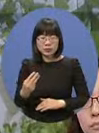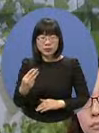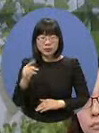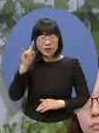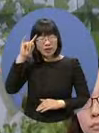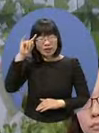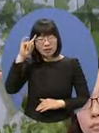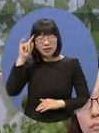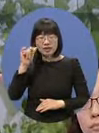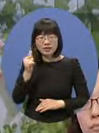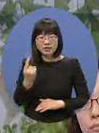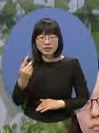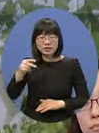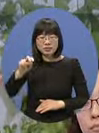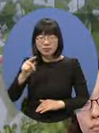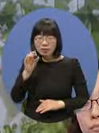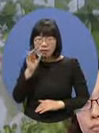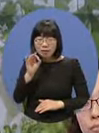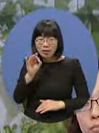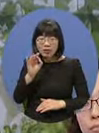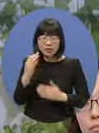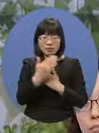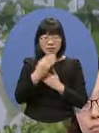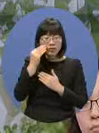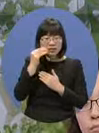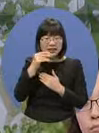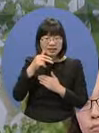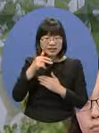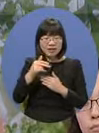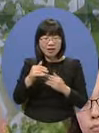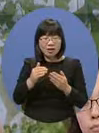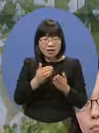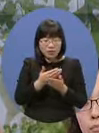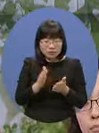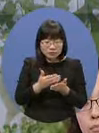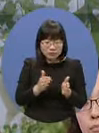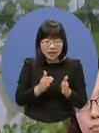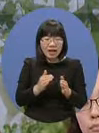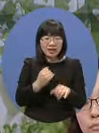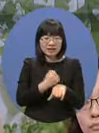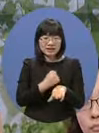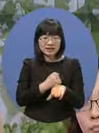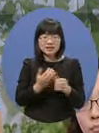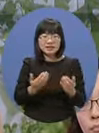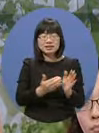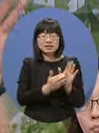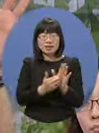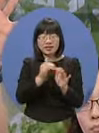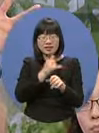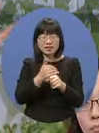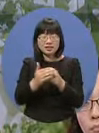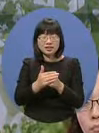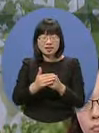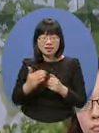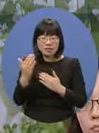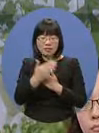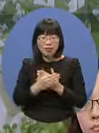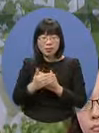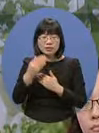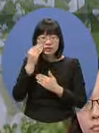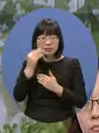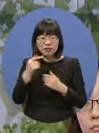호르몬은 비만을 이렇게 체지방을 분해하는 작업을 딱 막아요. 아. 네, 그래서 체지방이 줄어드는